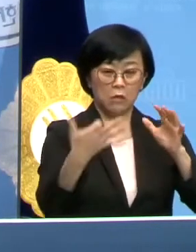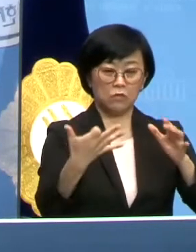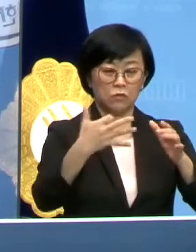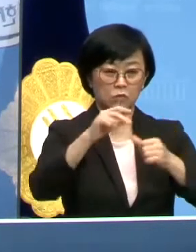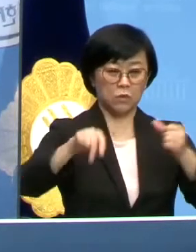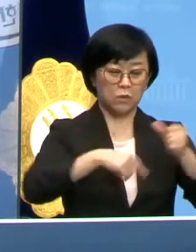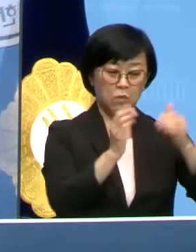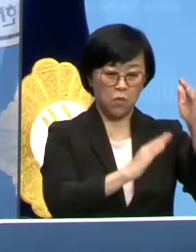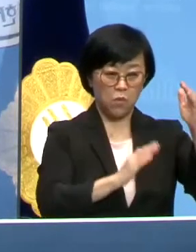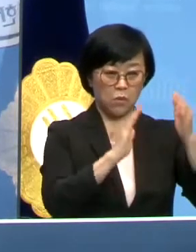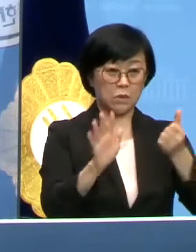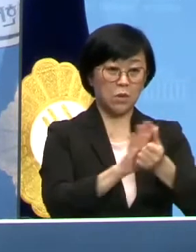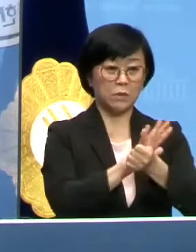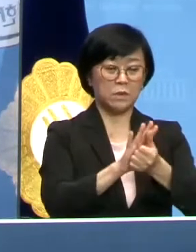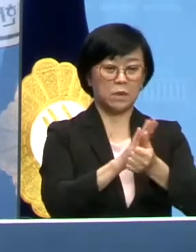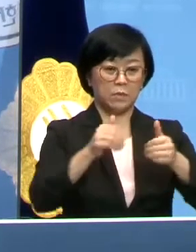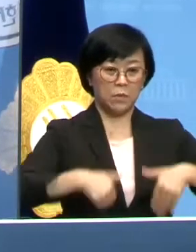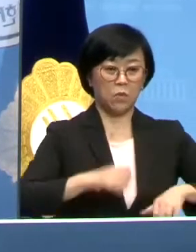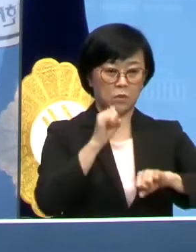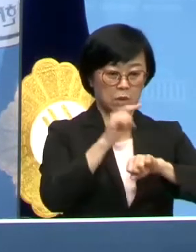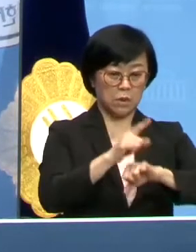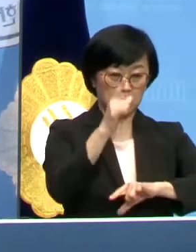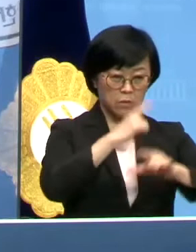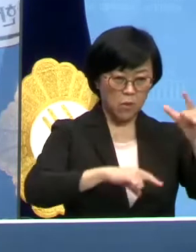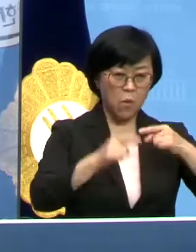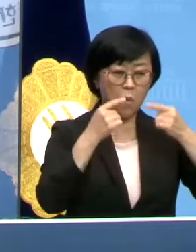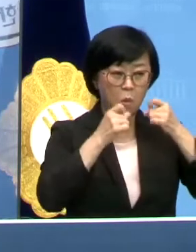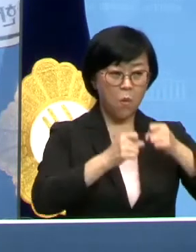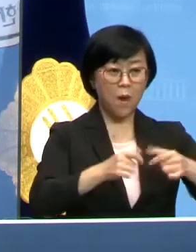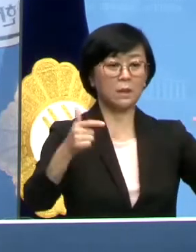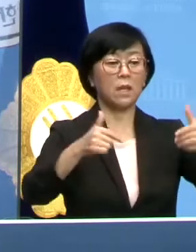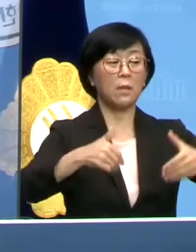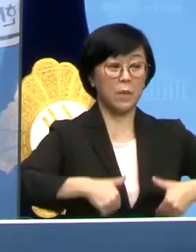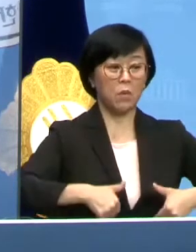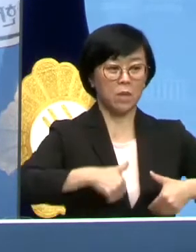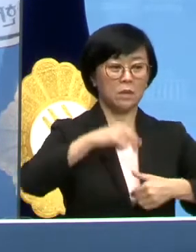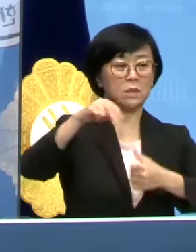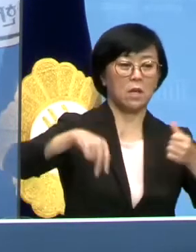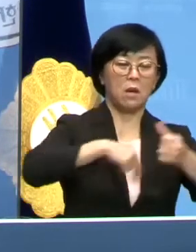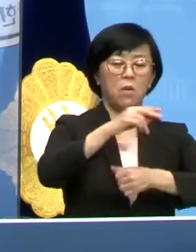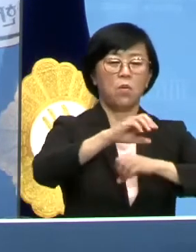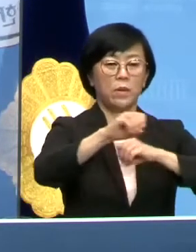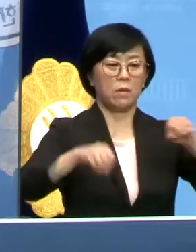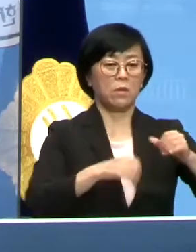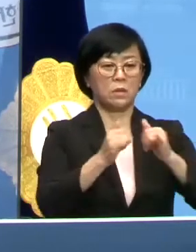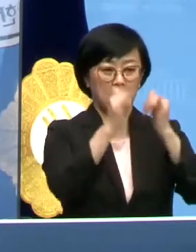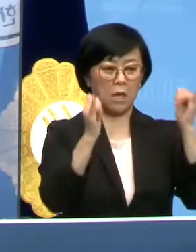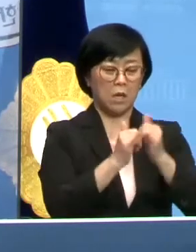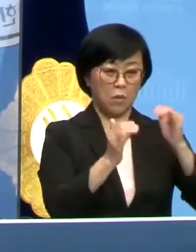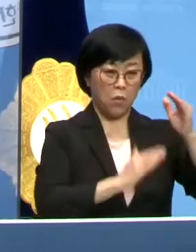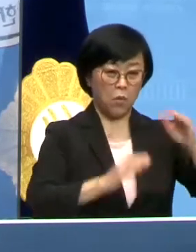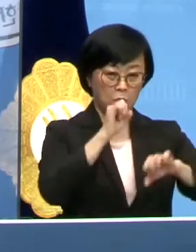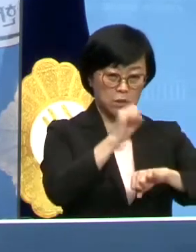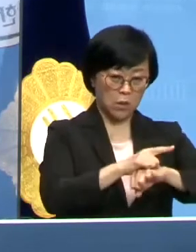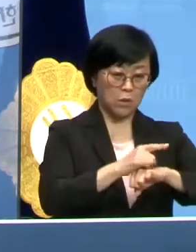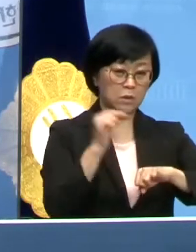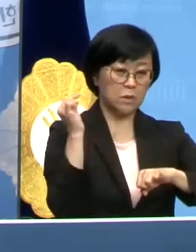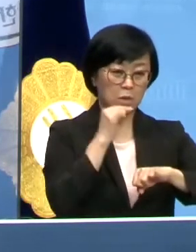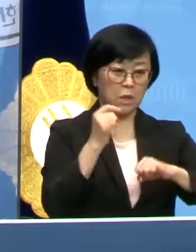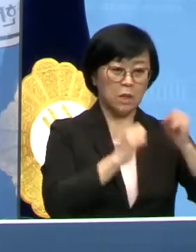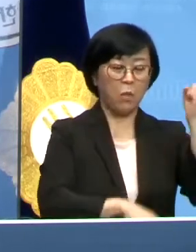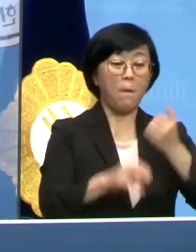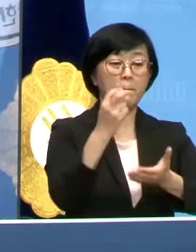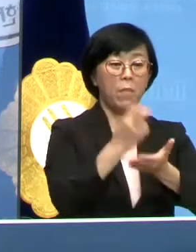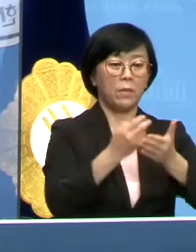공공 서비스의 필요성이 더욱 학교 되는 지금은 오히려 사회 봉선 강아 기본법이